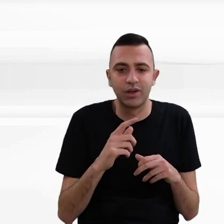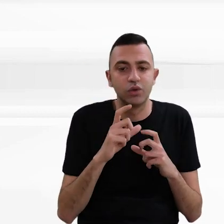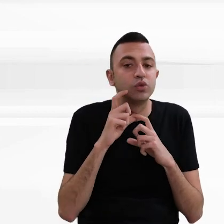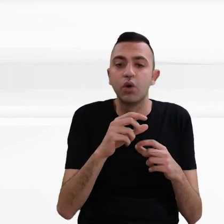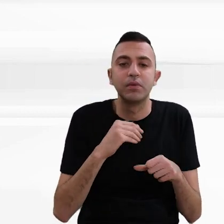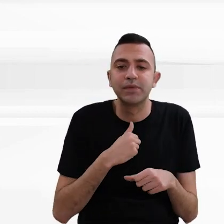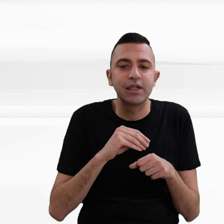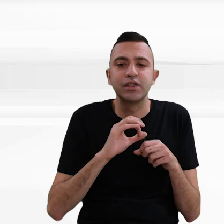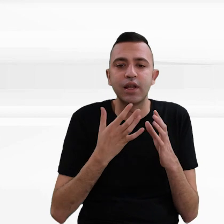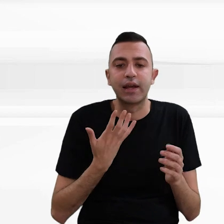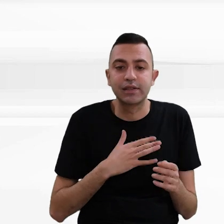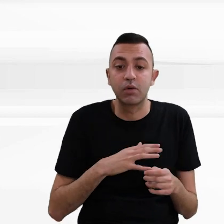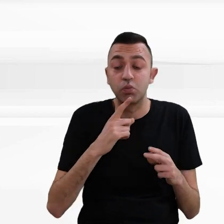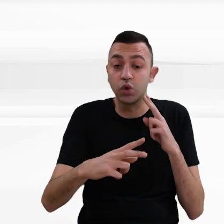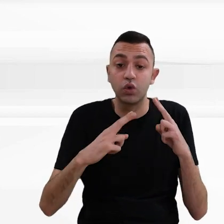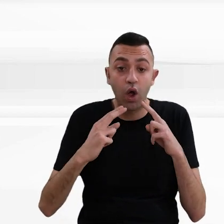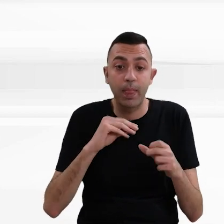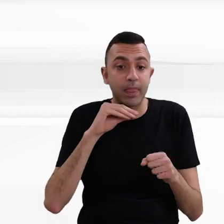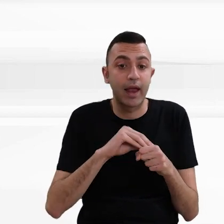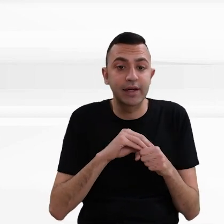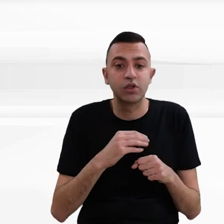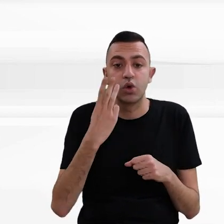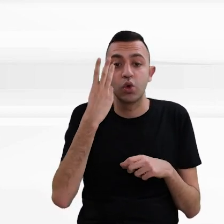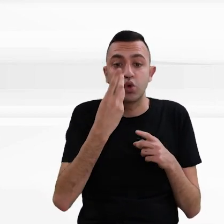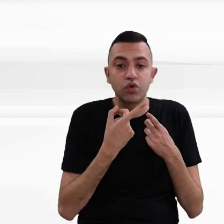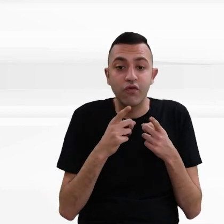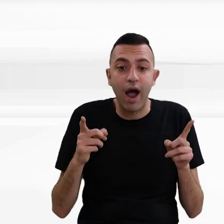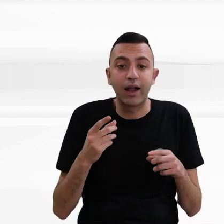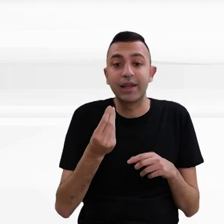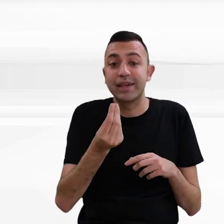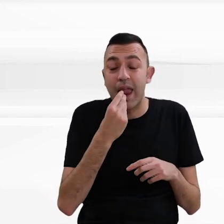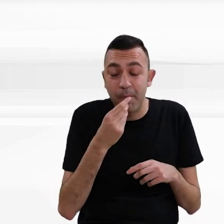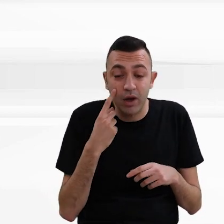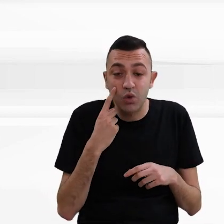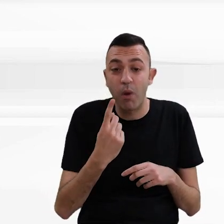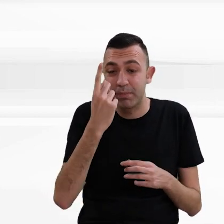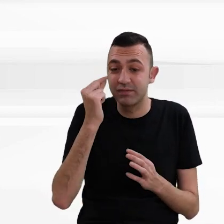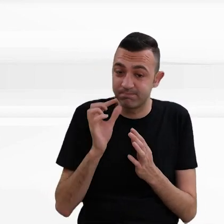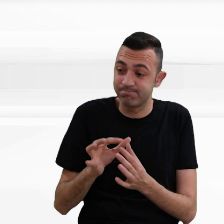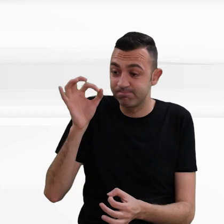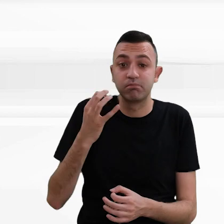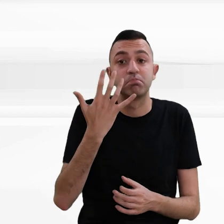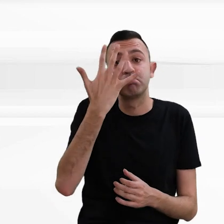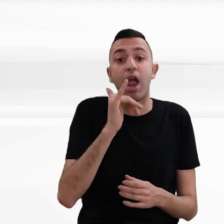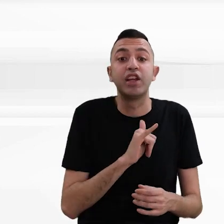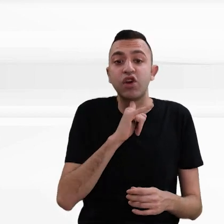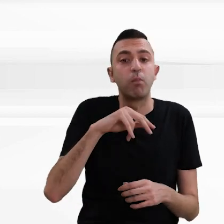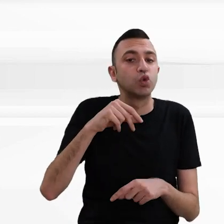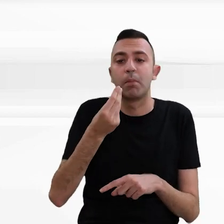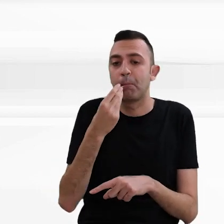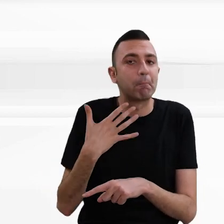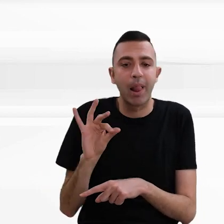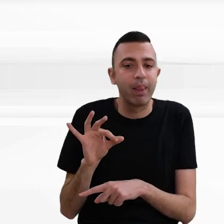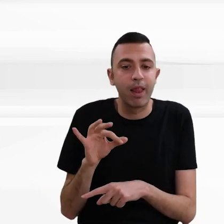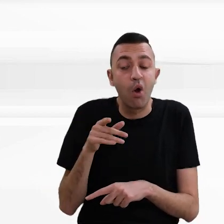sonrasını istemişti bu lokantada üç farklı yemekten birer porsiyon yan bir müşteri toplam Beş gram